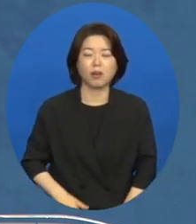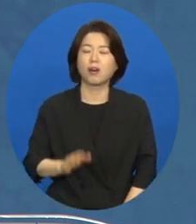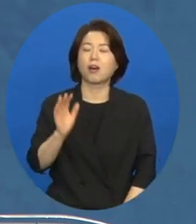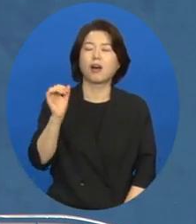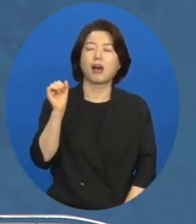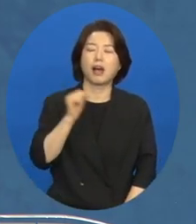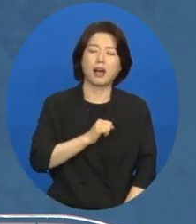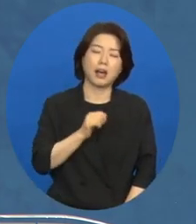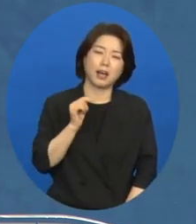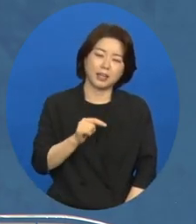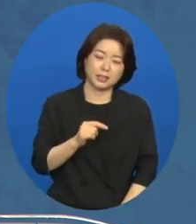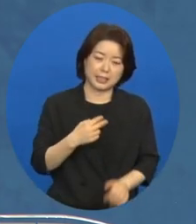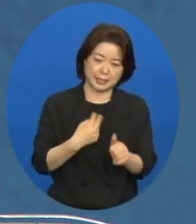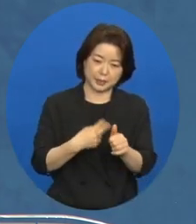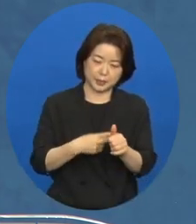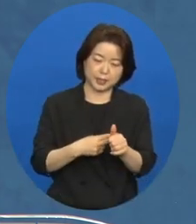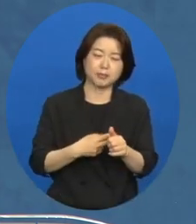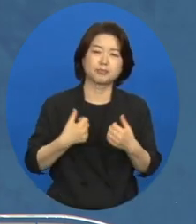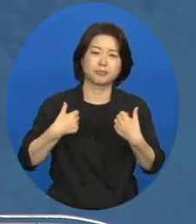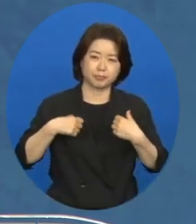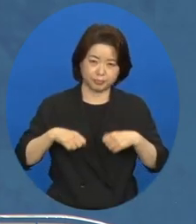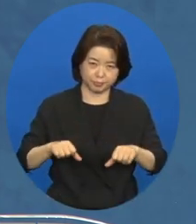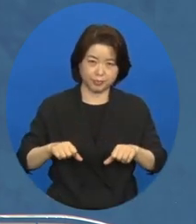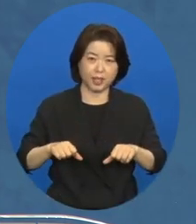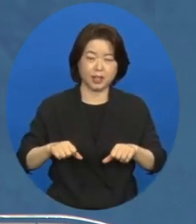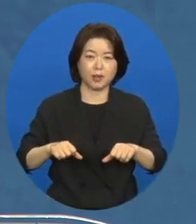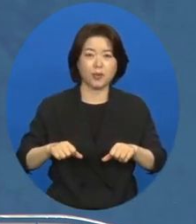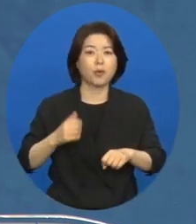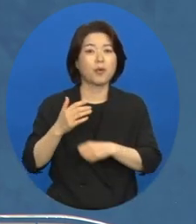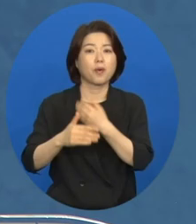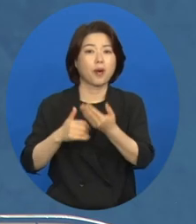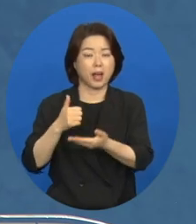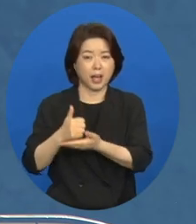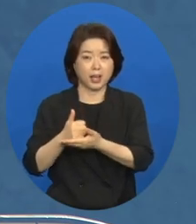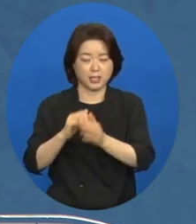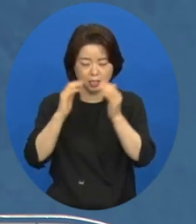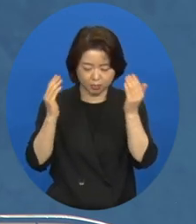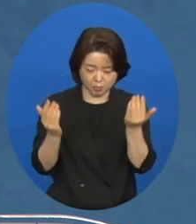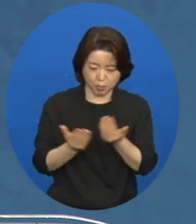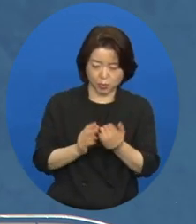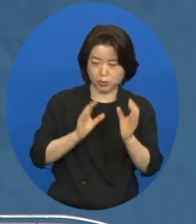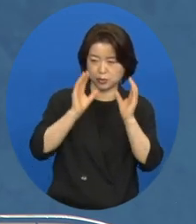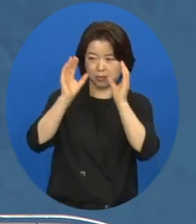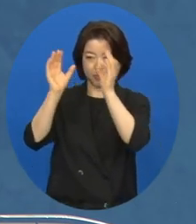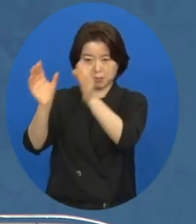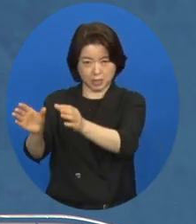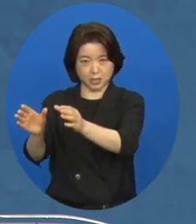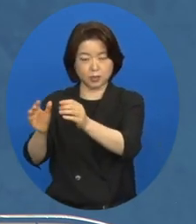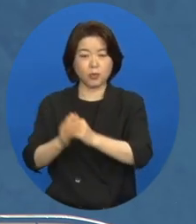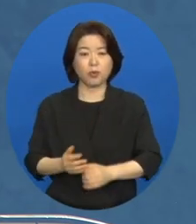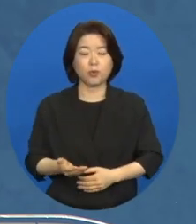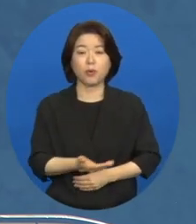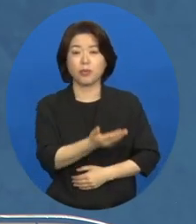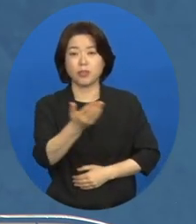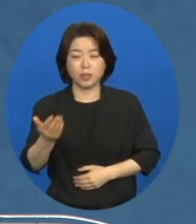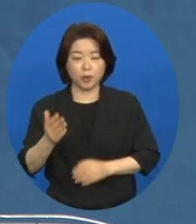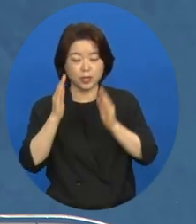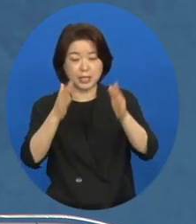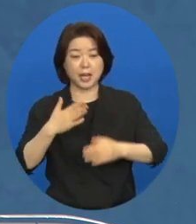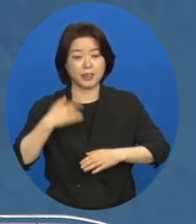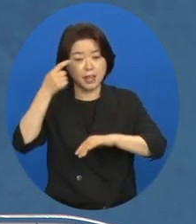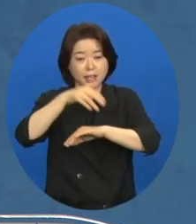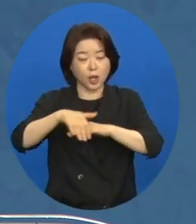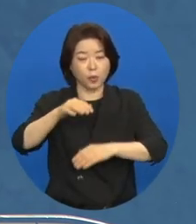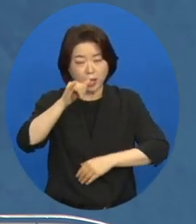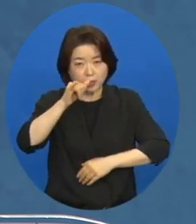이 교사를 내려놓고 그냥 하나님께 모든 것을 맡기고 너희를 향한 나의 계획이 있다는